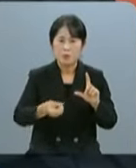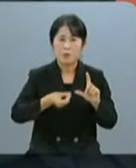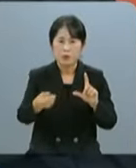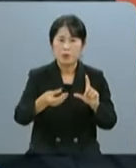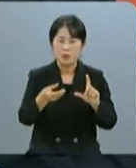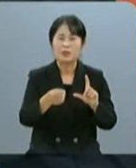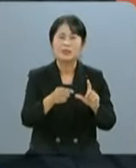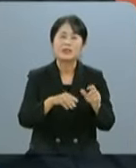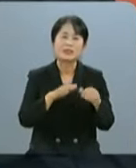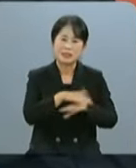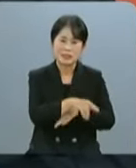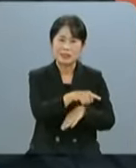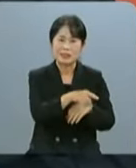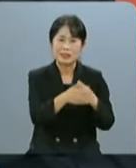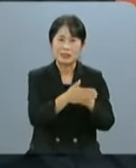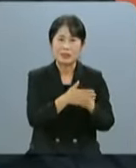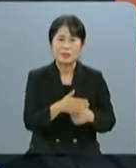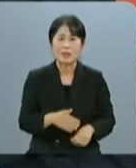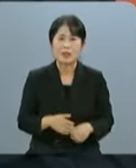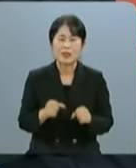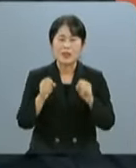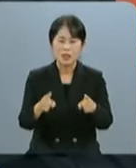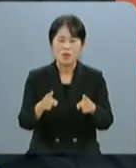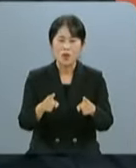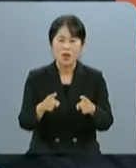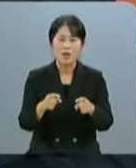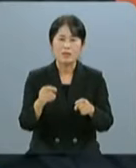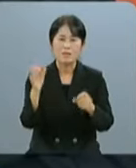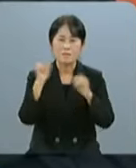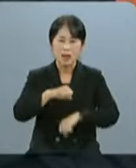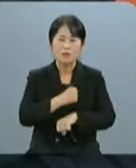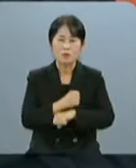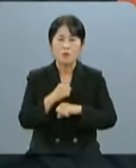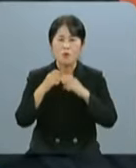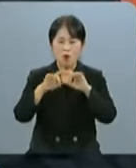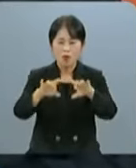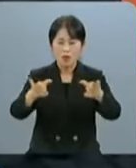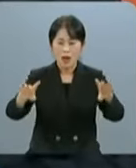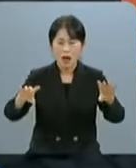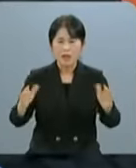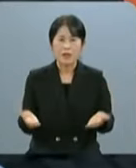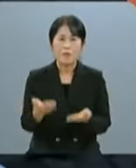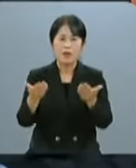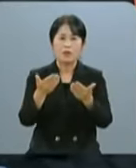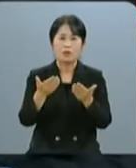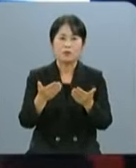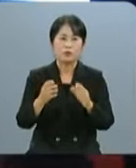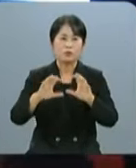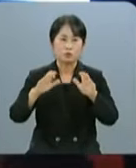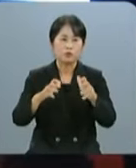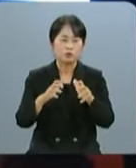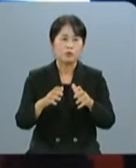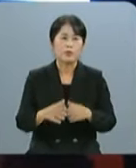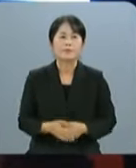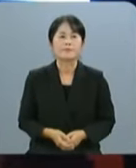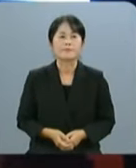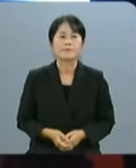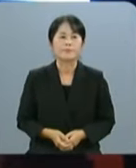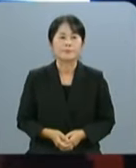재주를 갖고 있다. 나는 돈이 아니라 기회를 뿌리고 그리고 각자의 활력을 키우는 네. 국가 찬스로